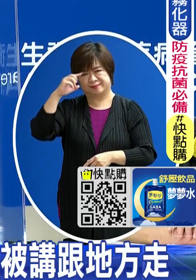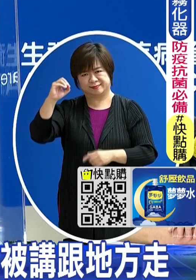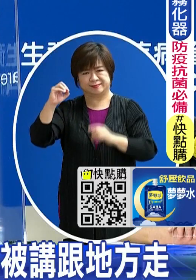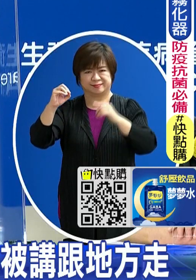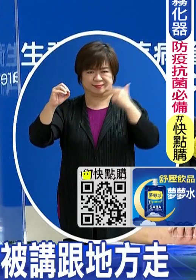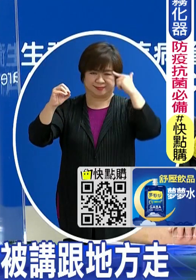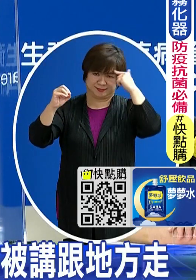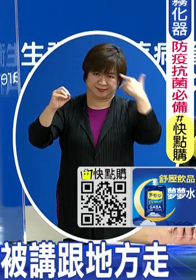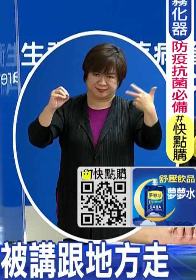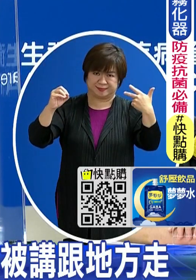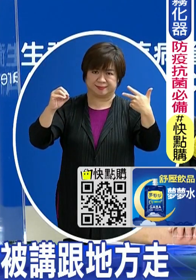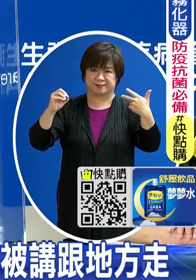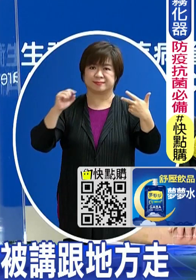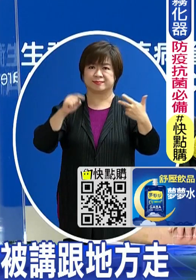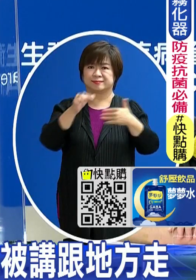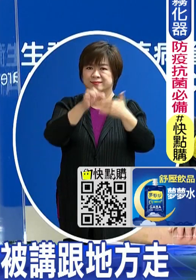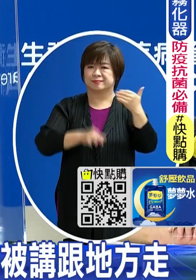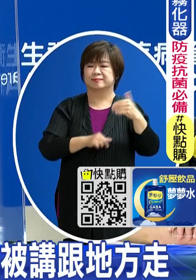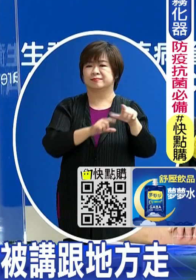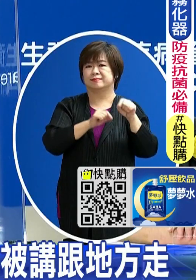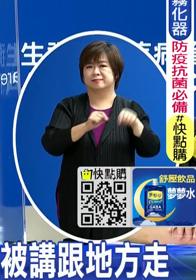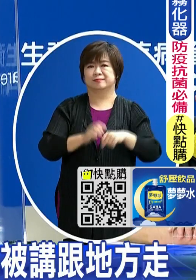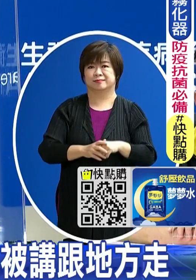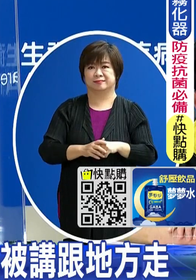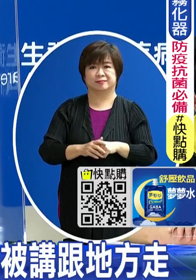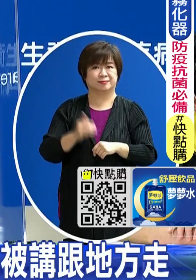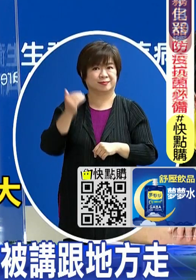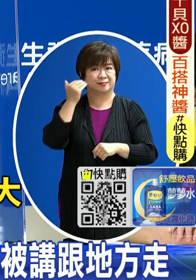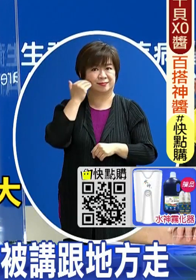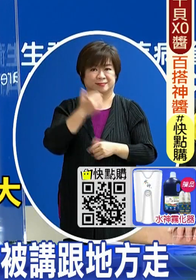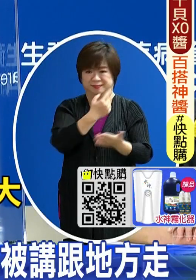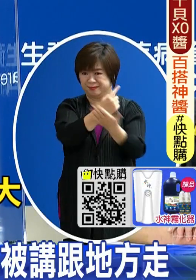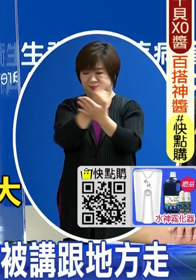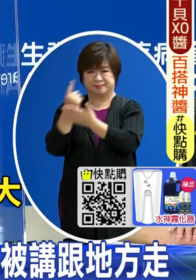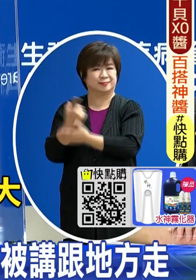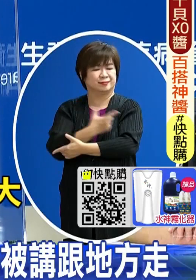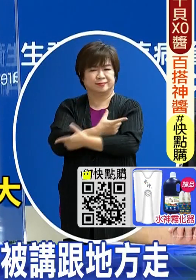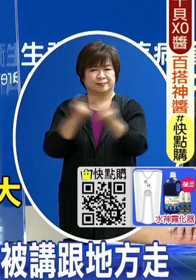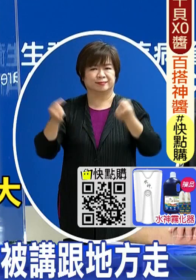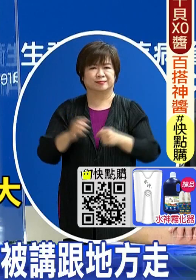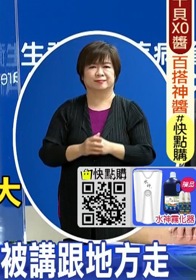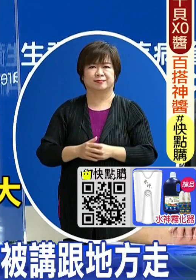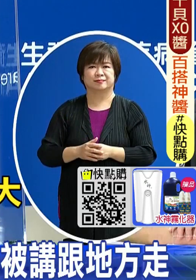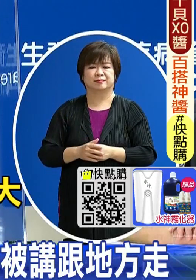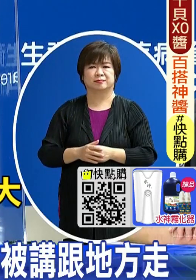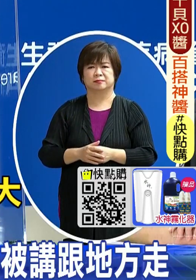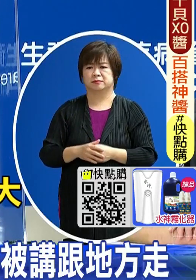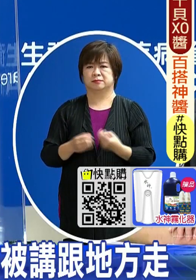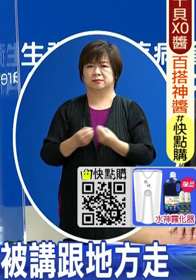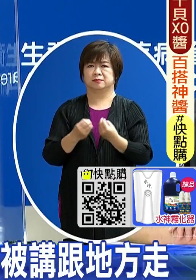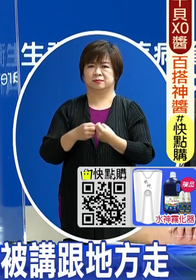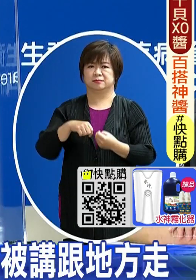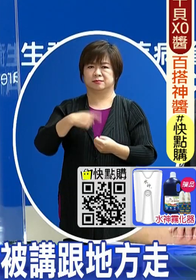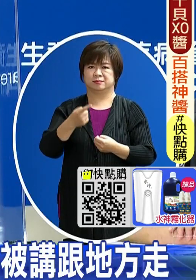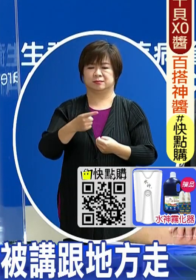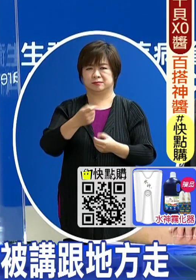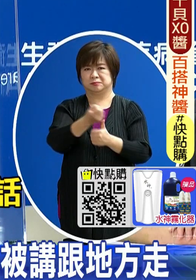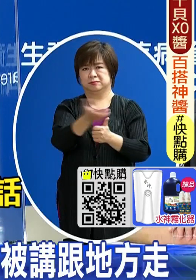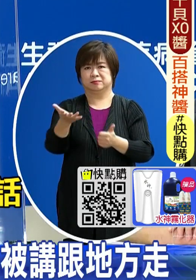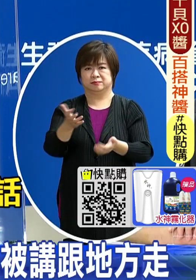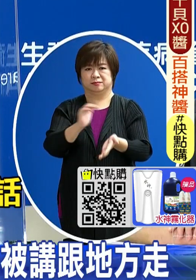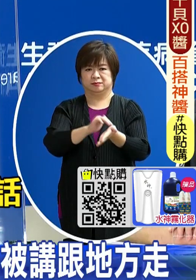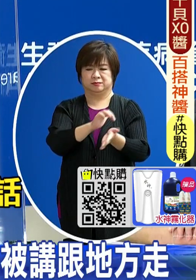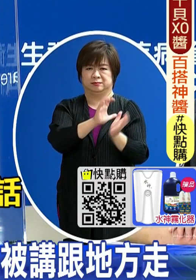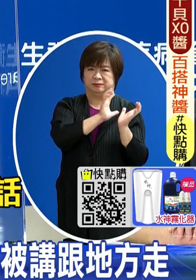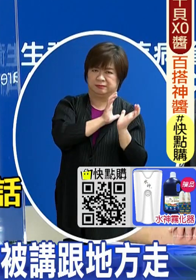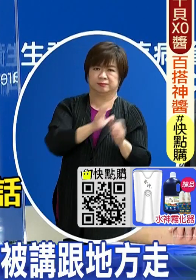要全部要做0+7，他们讲可能我们在后端的确诊当然压力很大，但如果前端我们